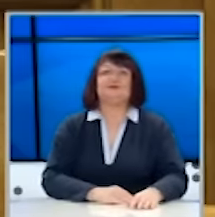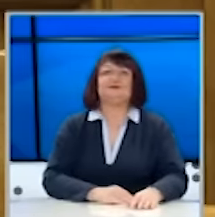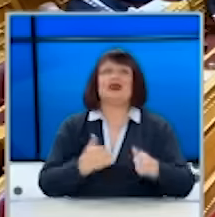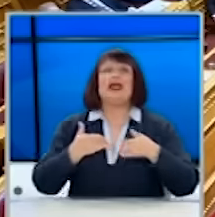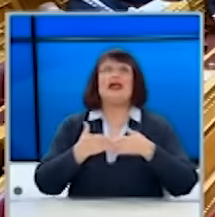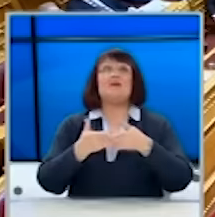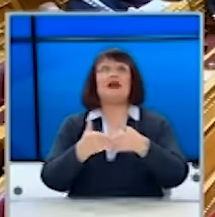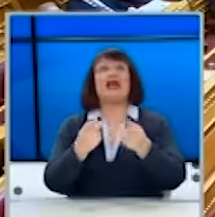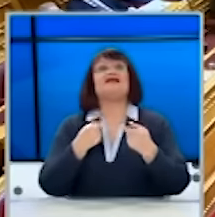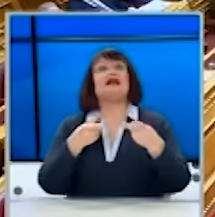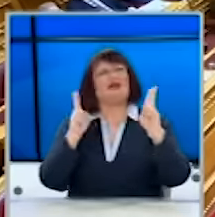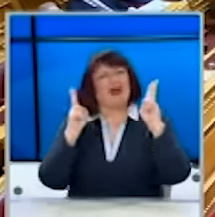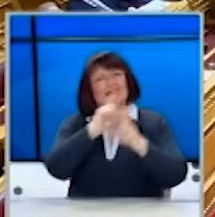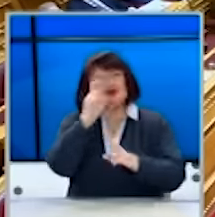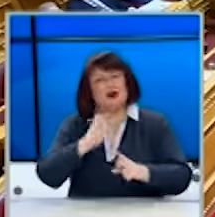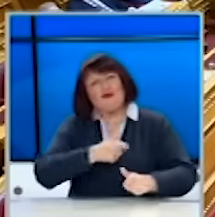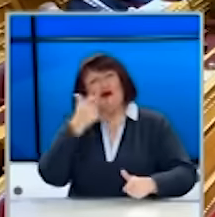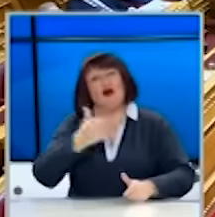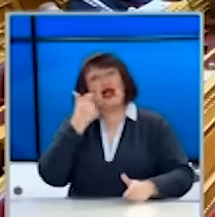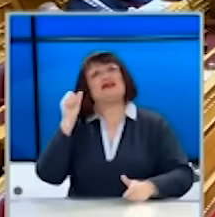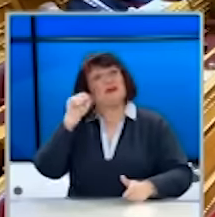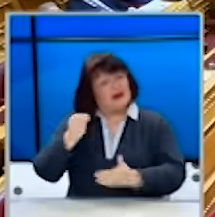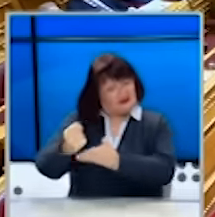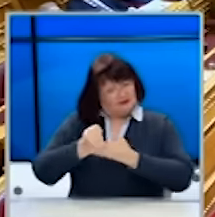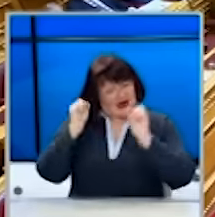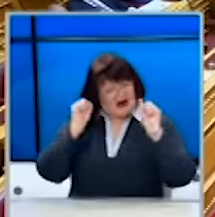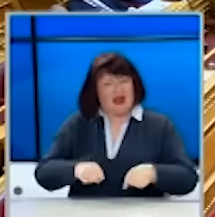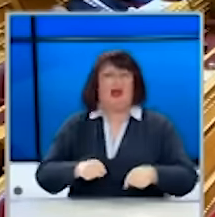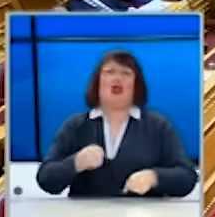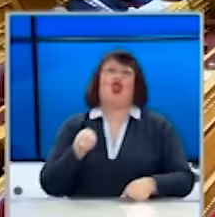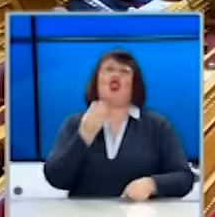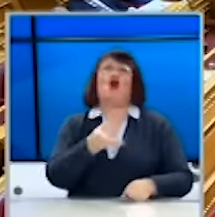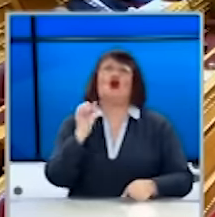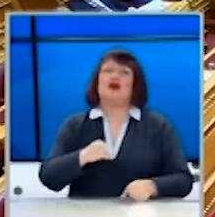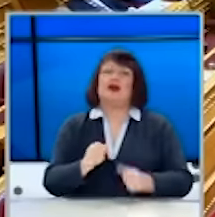Μόνο εσείς κυρία Κωνσταντοπούλου. Μπράβο σας.